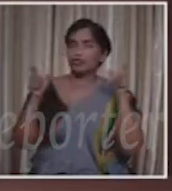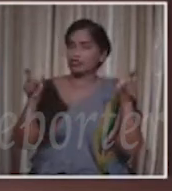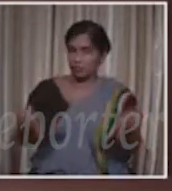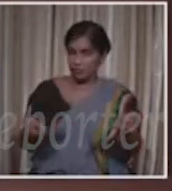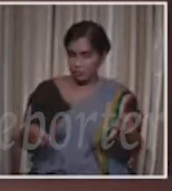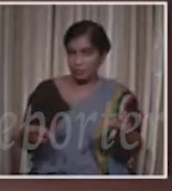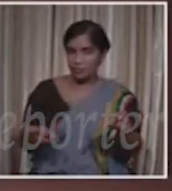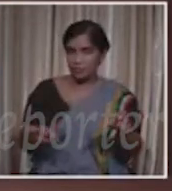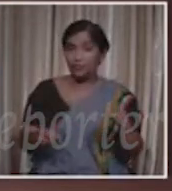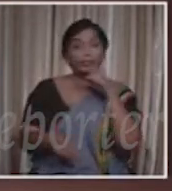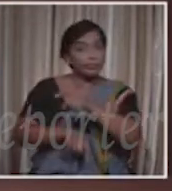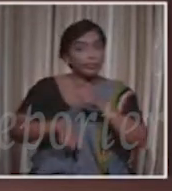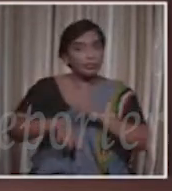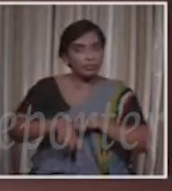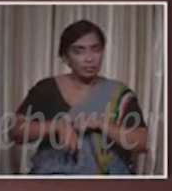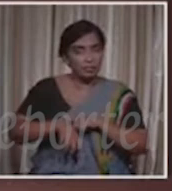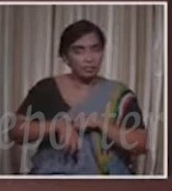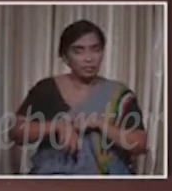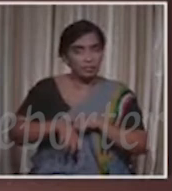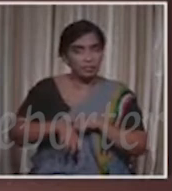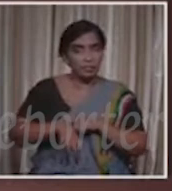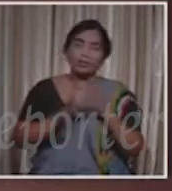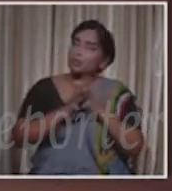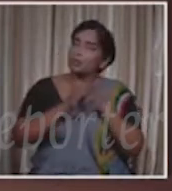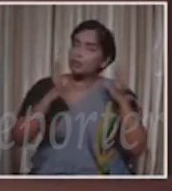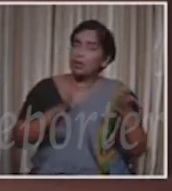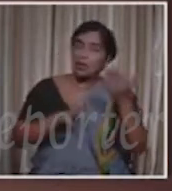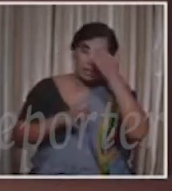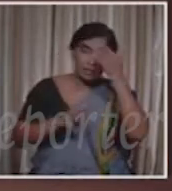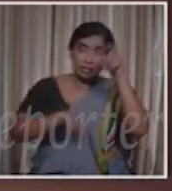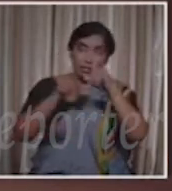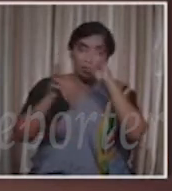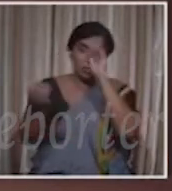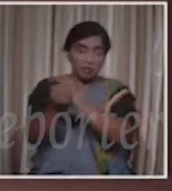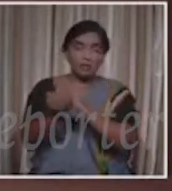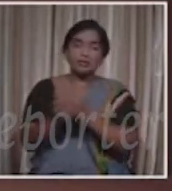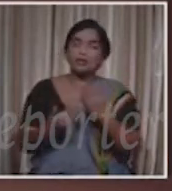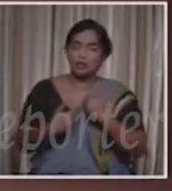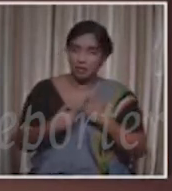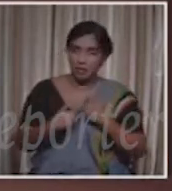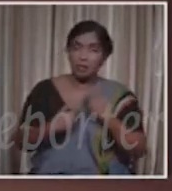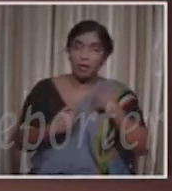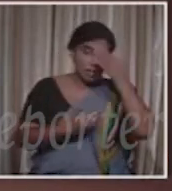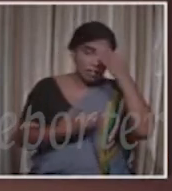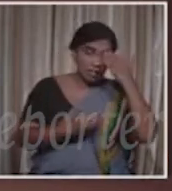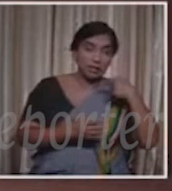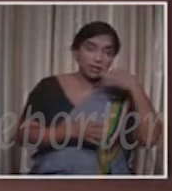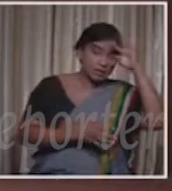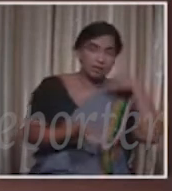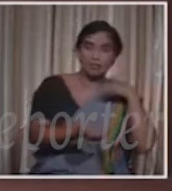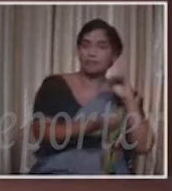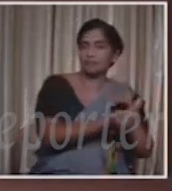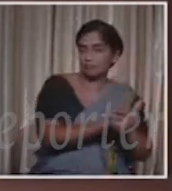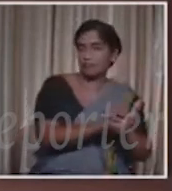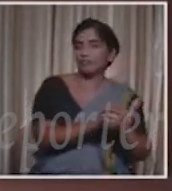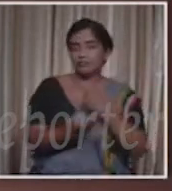ඒ වෙලාවේදී බොහෝ දෙමළ සහෝදරු ආරක්ෂා කරේ අපි අපේ දෙමළ සහෝදරු අපේ සිංහල සහෝදරු ආරක්ෂා කරා අපි ඒ